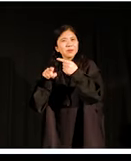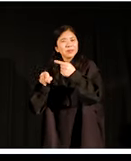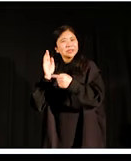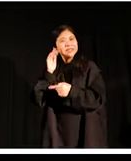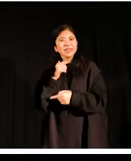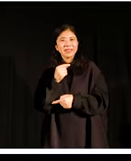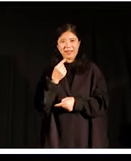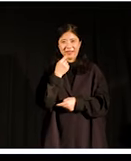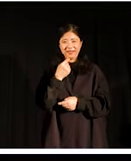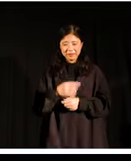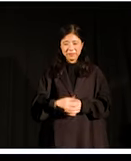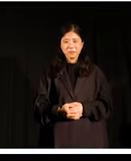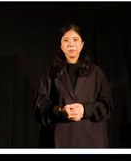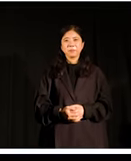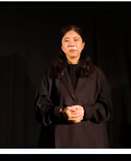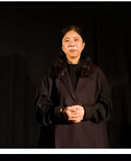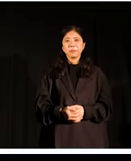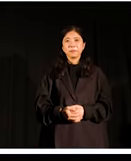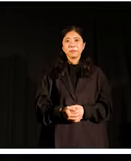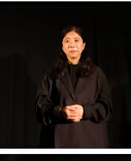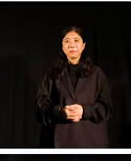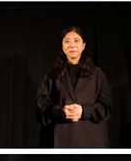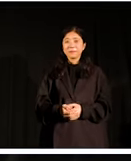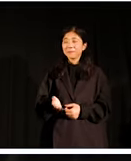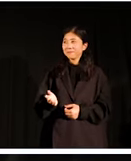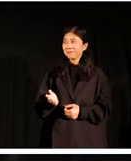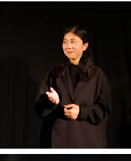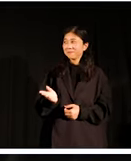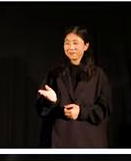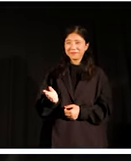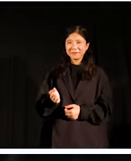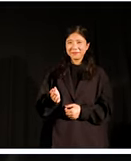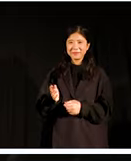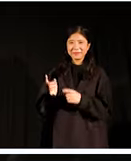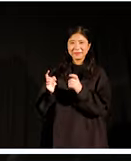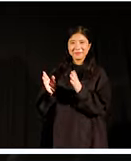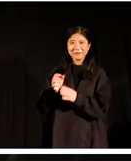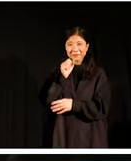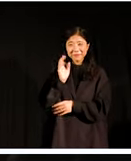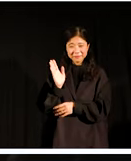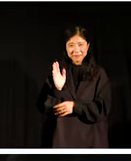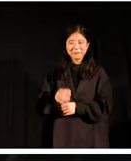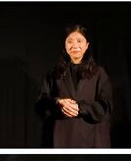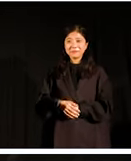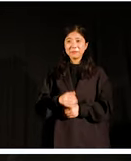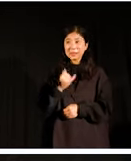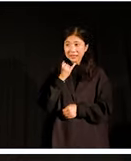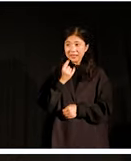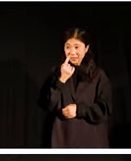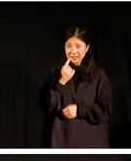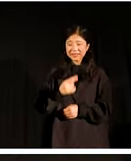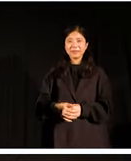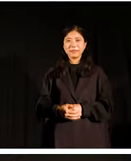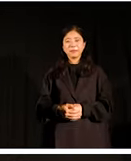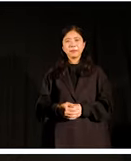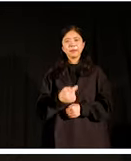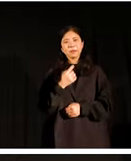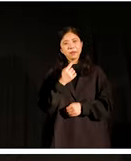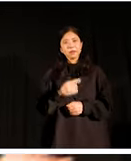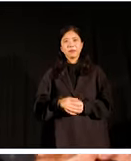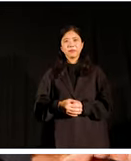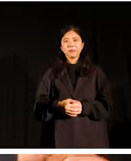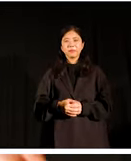なっていう風に思いますアルベルトさんから行こっかないいですか僕はね